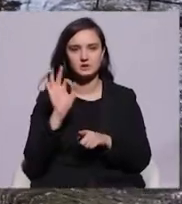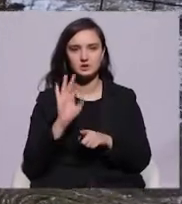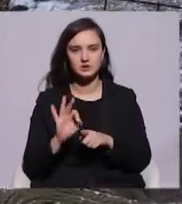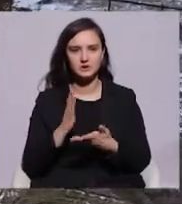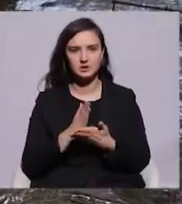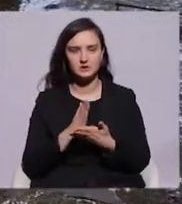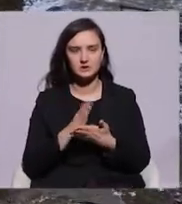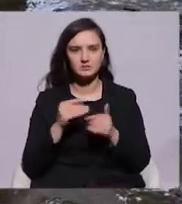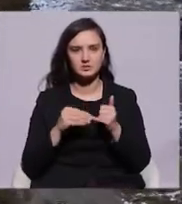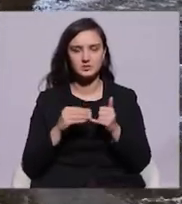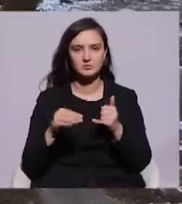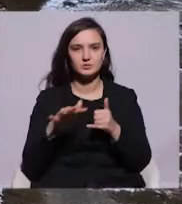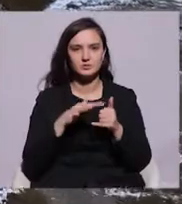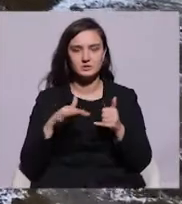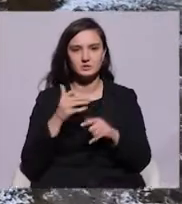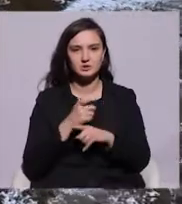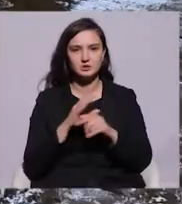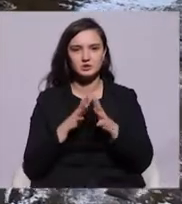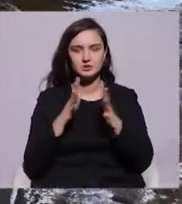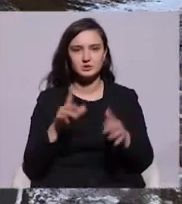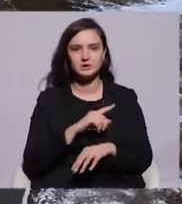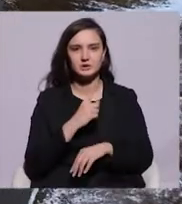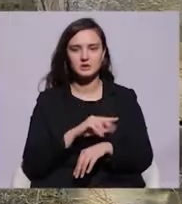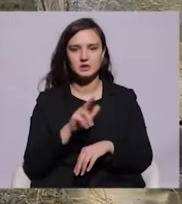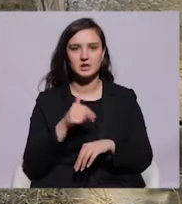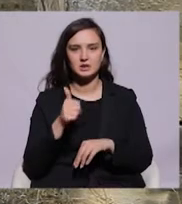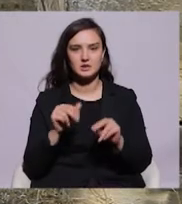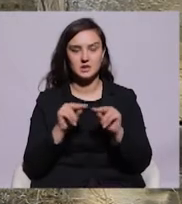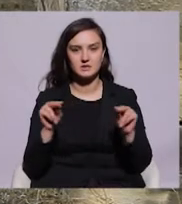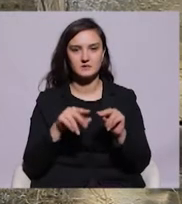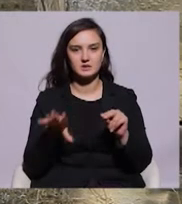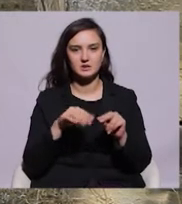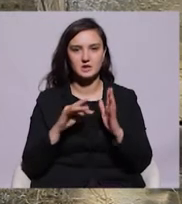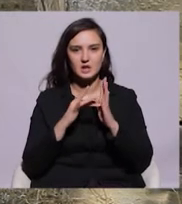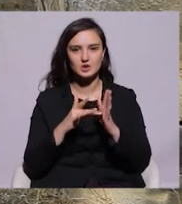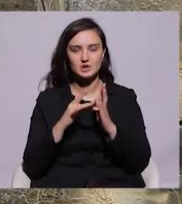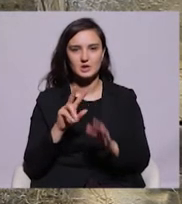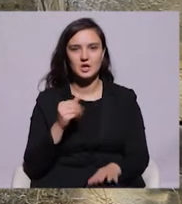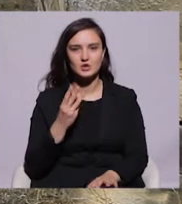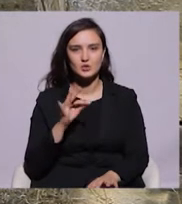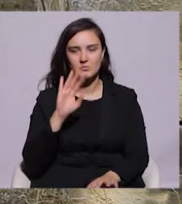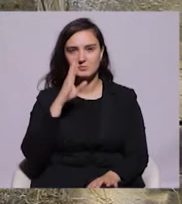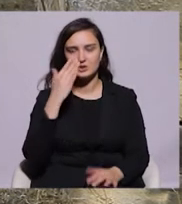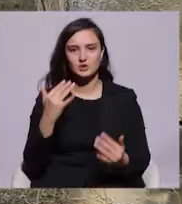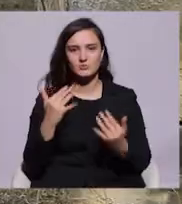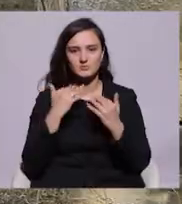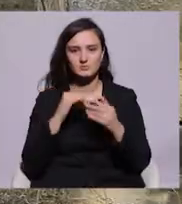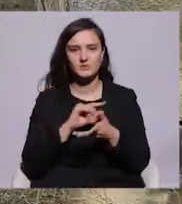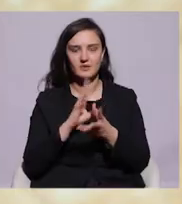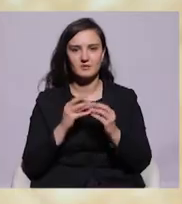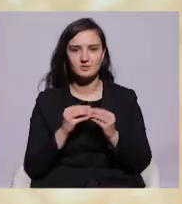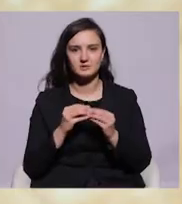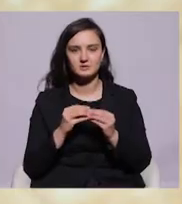ძალიან ხშირად ფიქსირდებოდა ამ ტერიტორიაზე ძალიან დიდ ძალი და ესე კარგად გაწვრთნილი ლაშქრობები, მტრის შემოსევა და